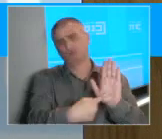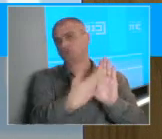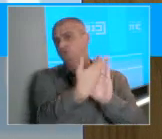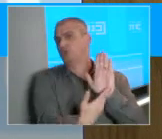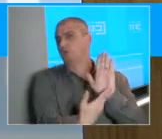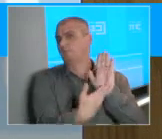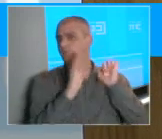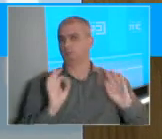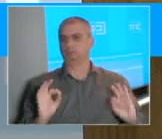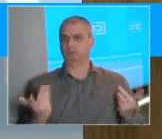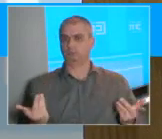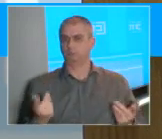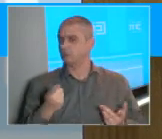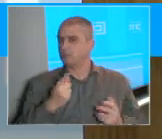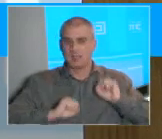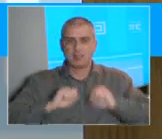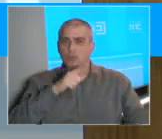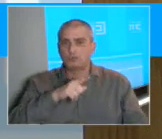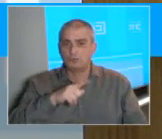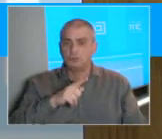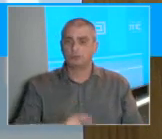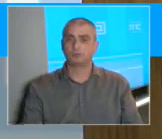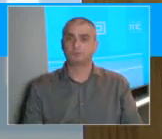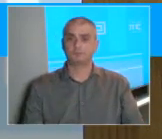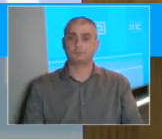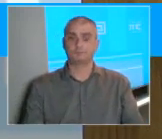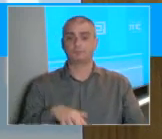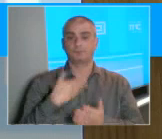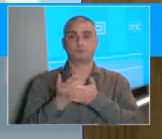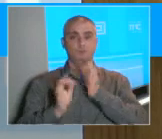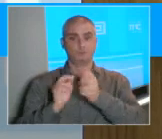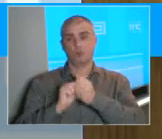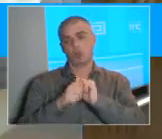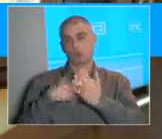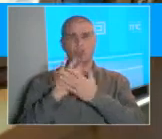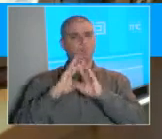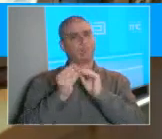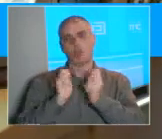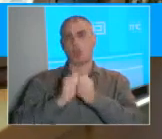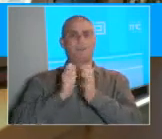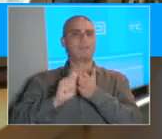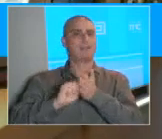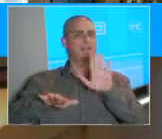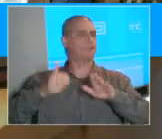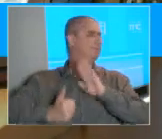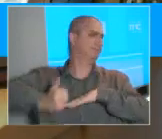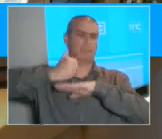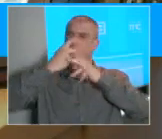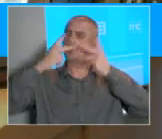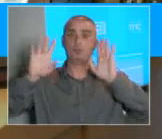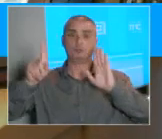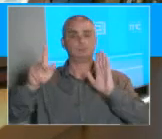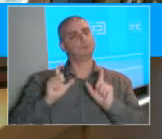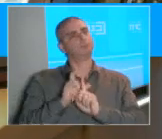הזאת. מזל, הדפוס הזה שבו יועצים משפטיים או יועצים בכלל או פקידים, בכירים ככל שיהיו,